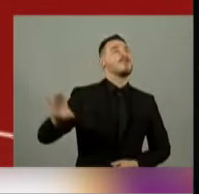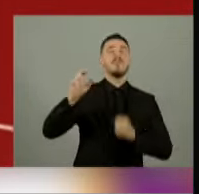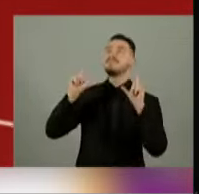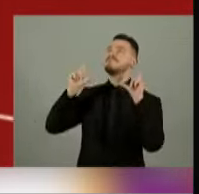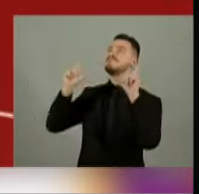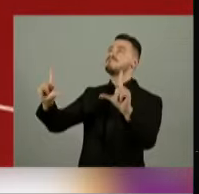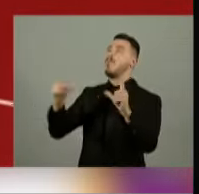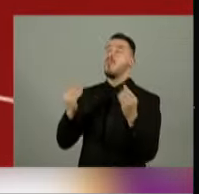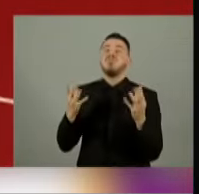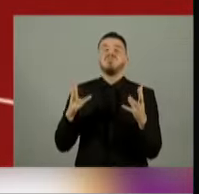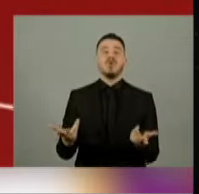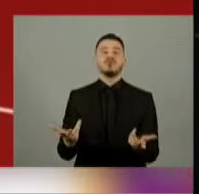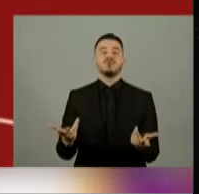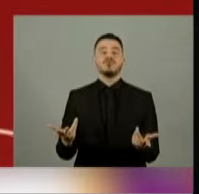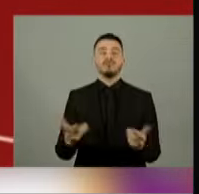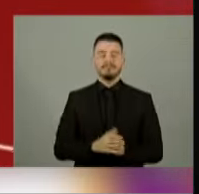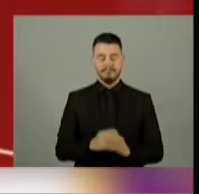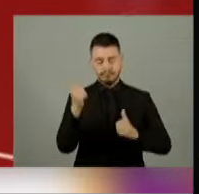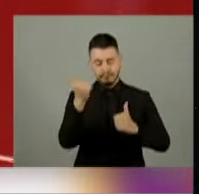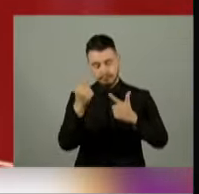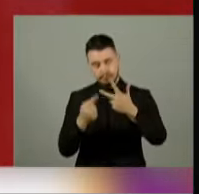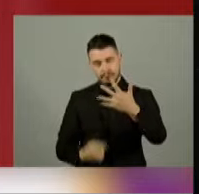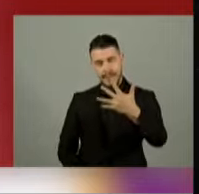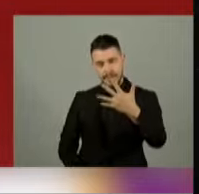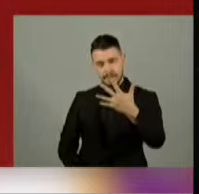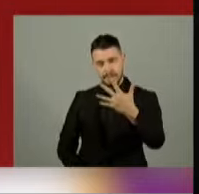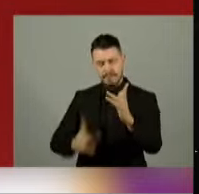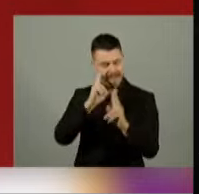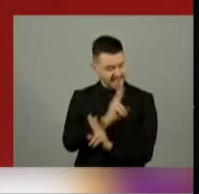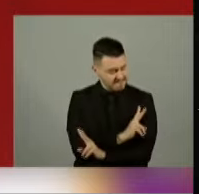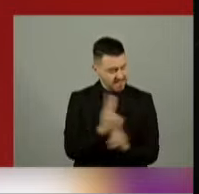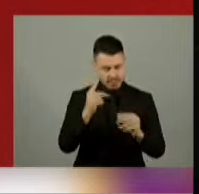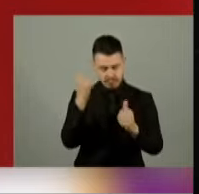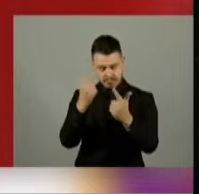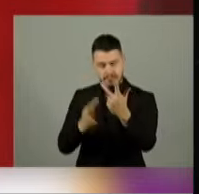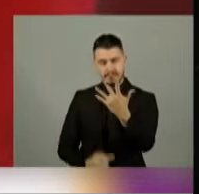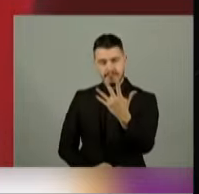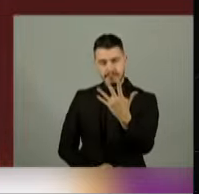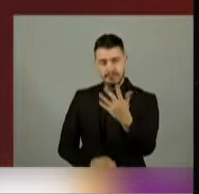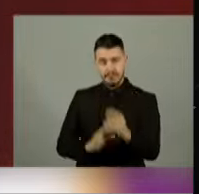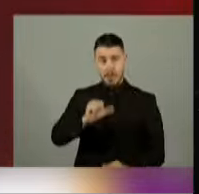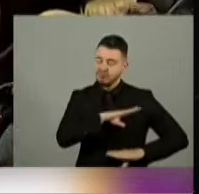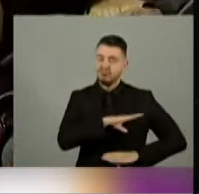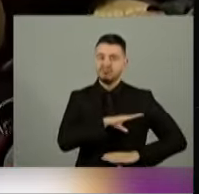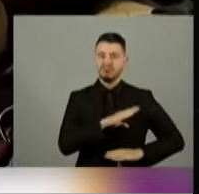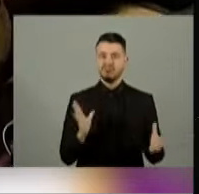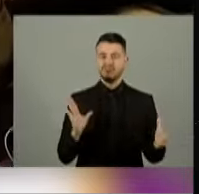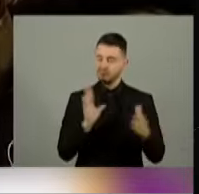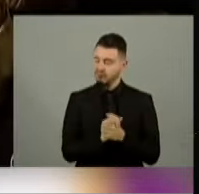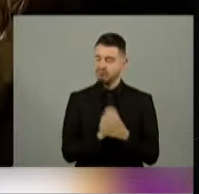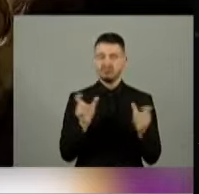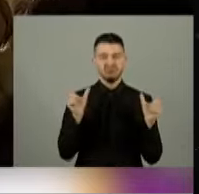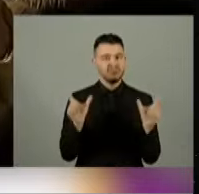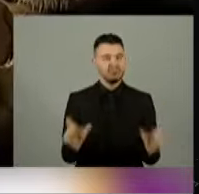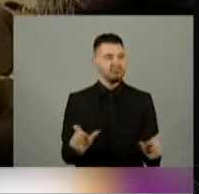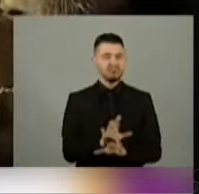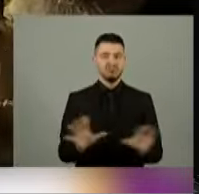Κασελάκη να κάνει πράξη αυτό που είπε λίγες μέρες πριν στην πολιτική γραμματεία, Προσπαθεί δηλαδή να τον οθήσει ή είναι